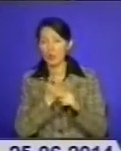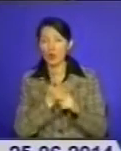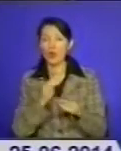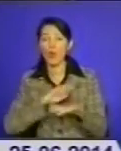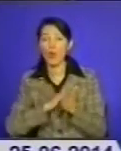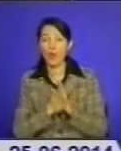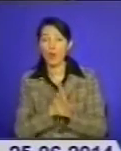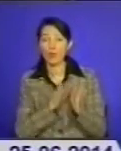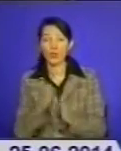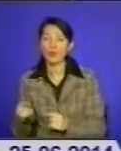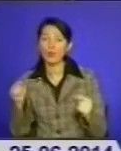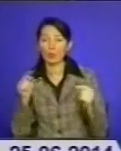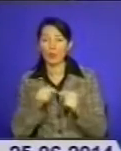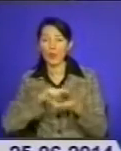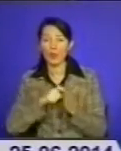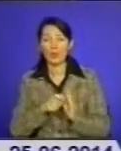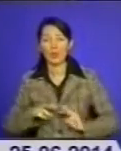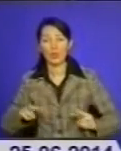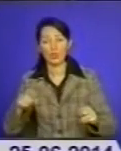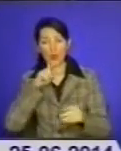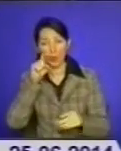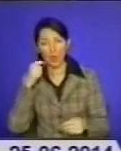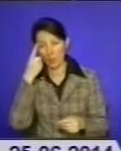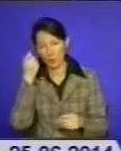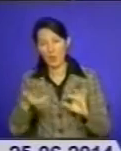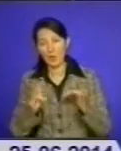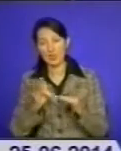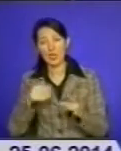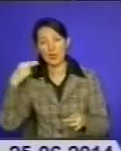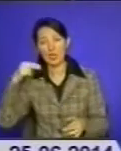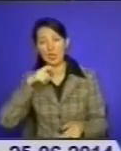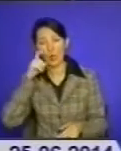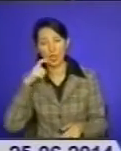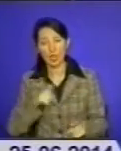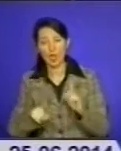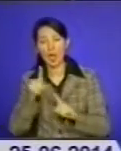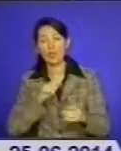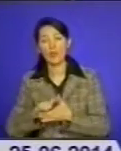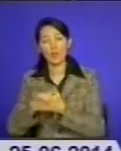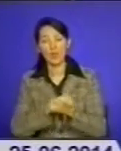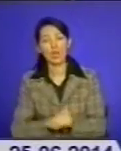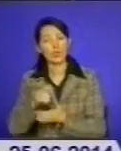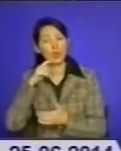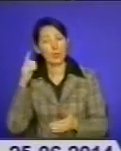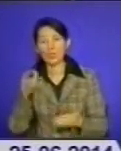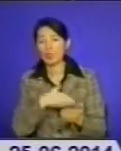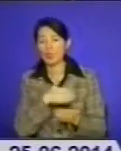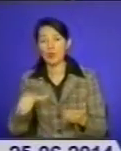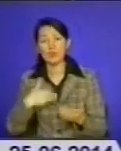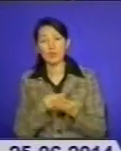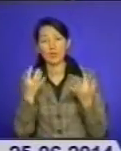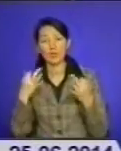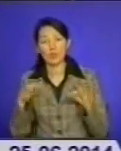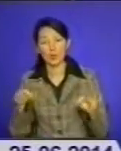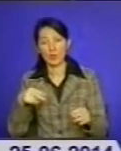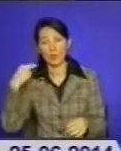Кабінетом міністрів України, повідомляє сайт президента України. Рада Федерації Росії скасувала свій дозвіл президенту